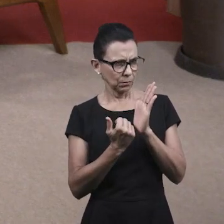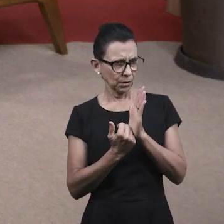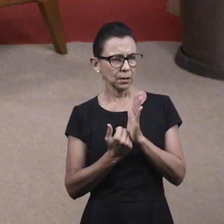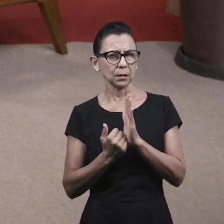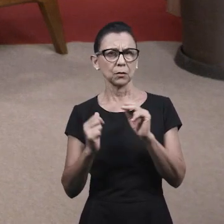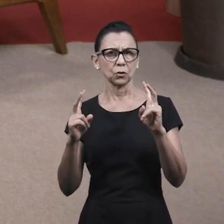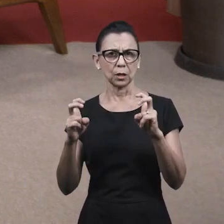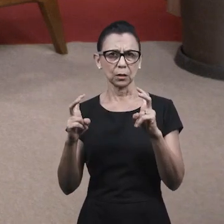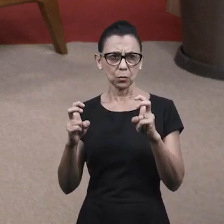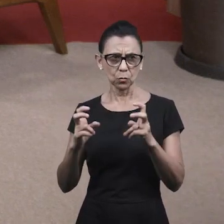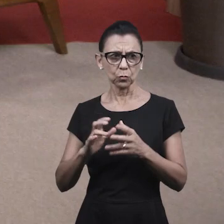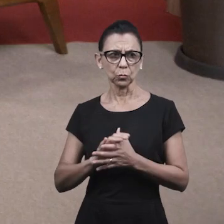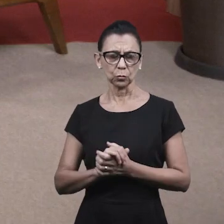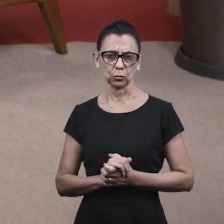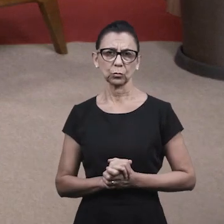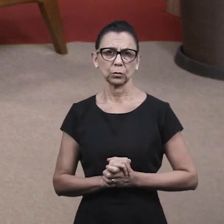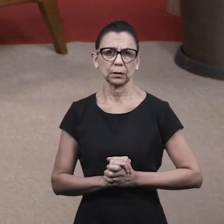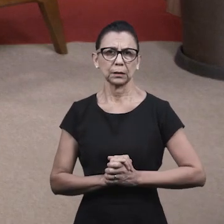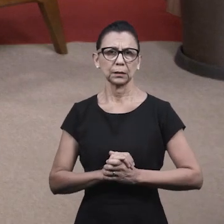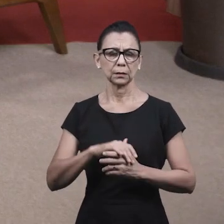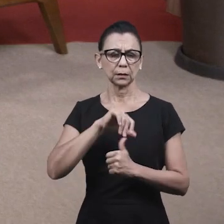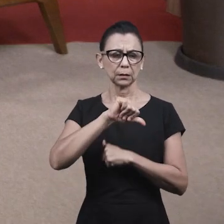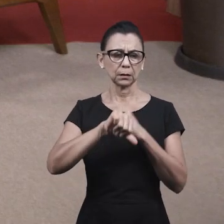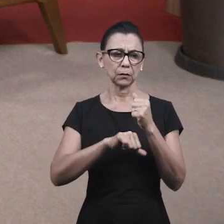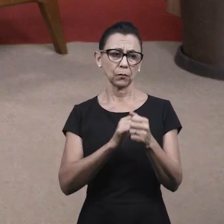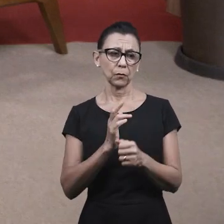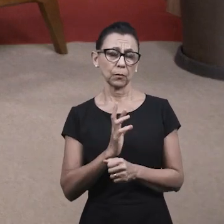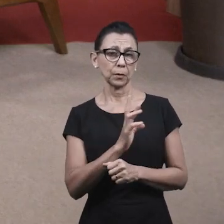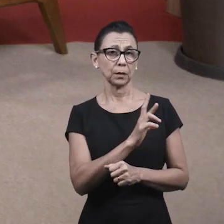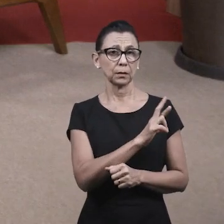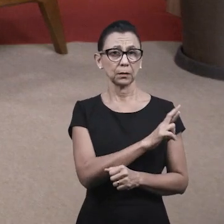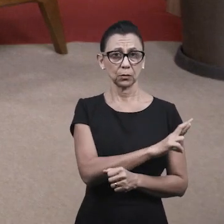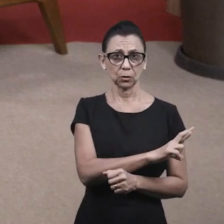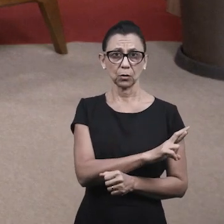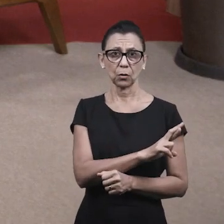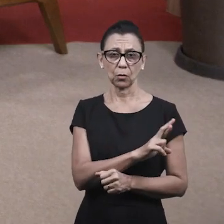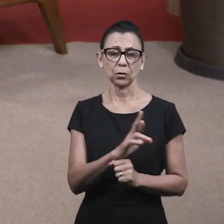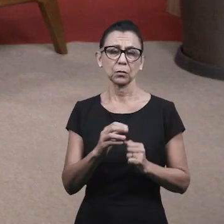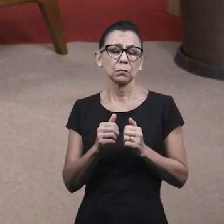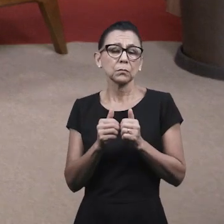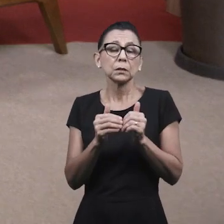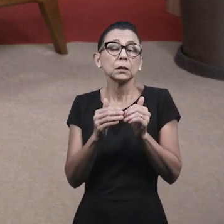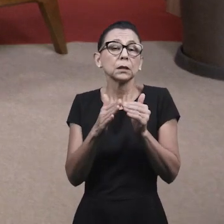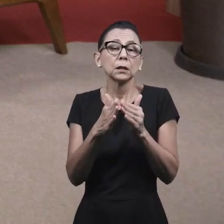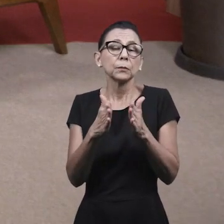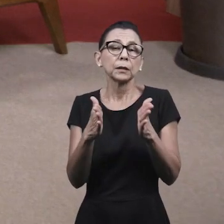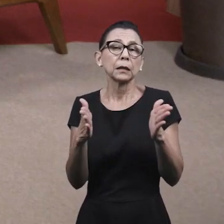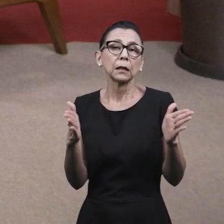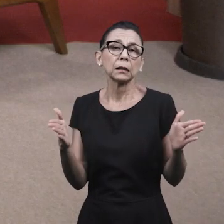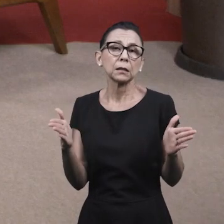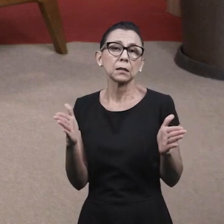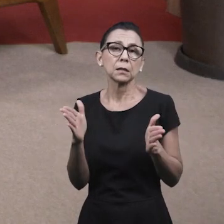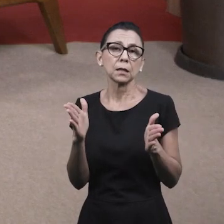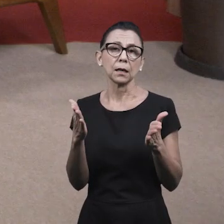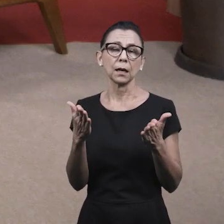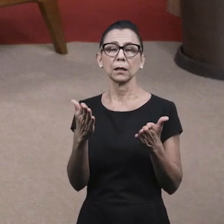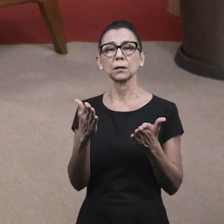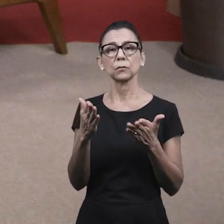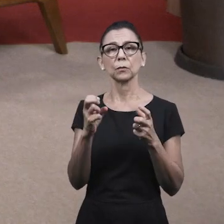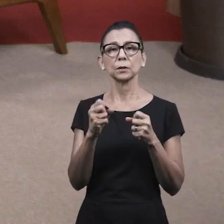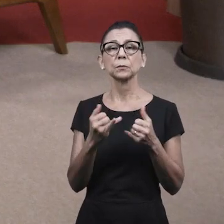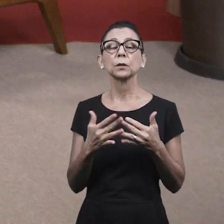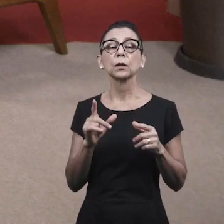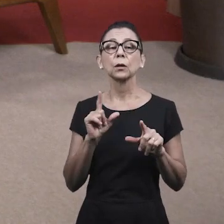Sergio, nous sommes dans une séquence de sujets, n'est-ce pas? Nous parlons sur les principes de la réforme, et ça, c'est un